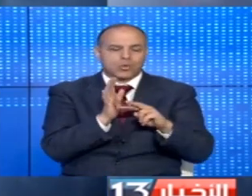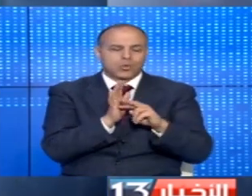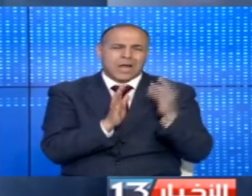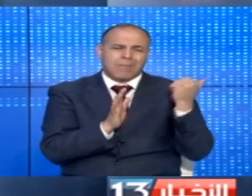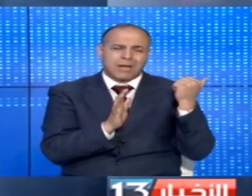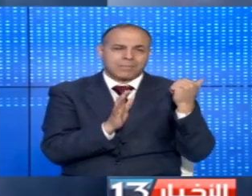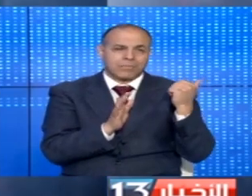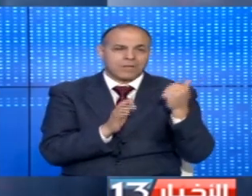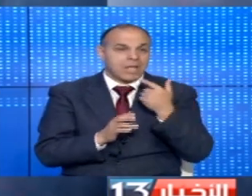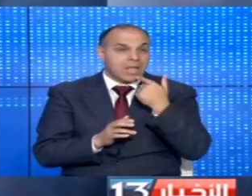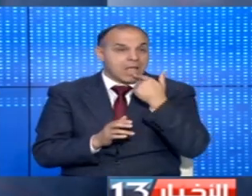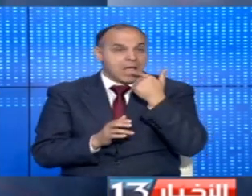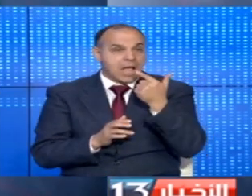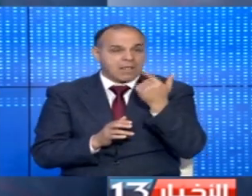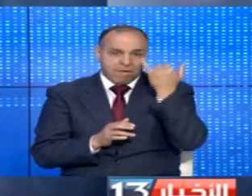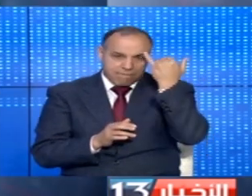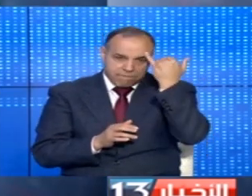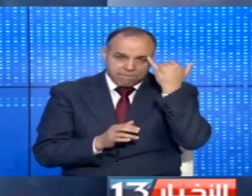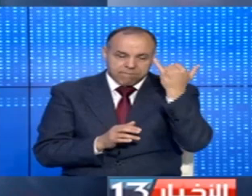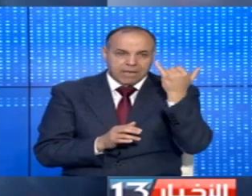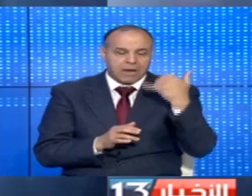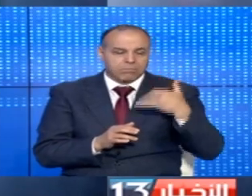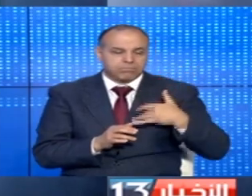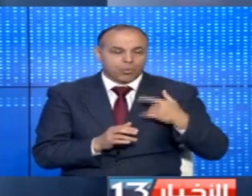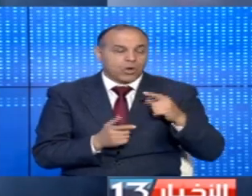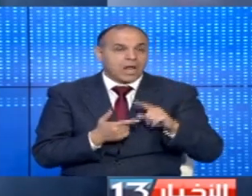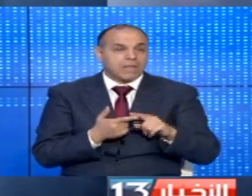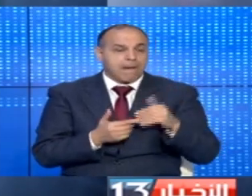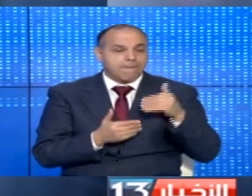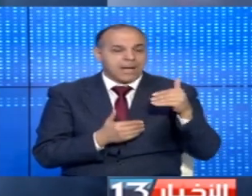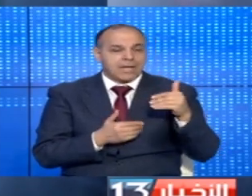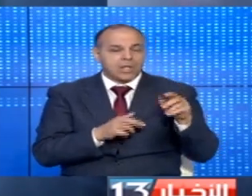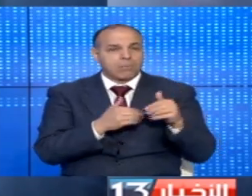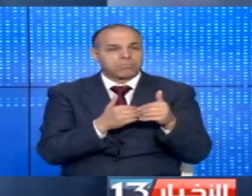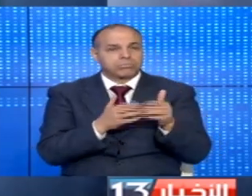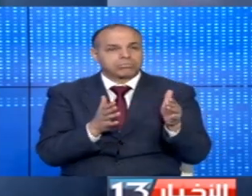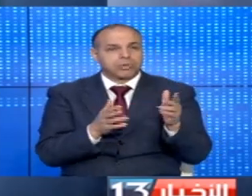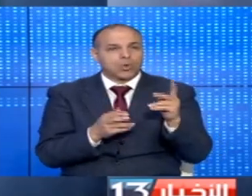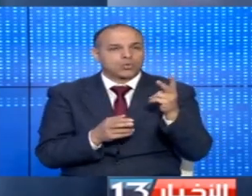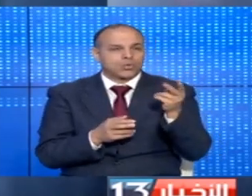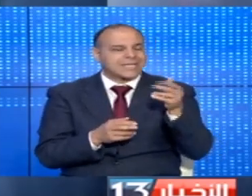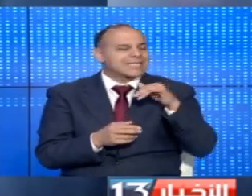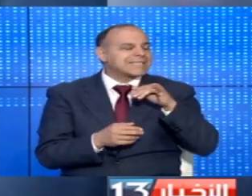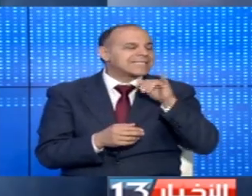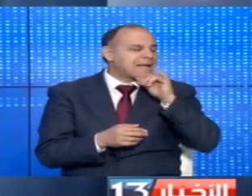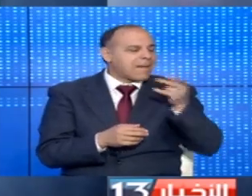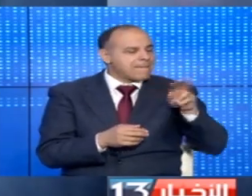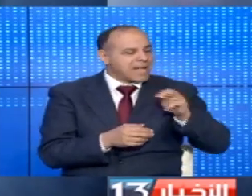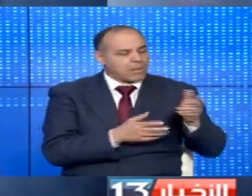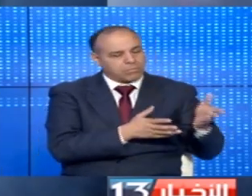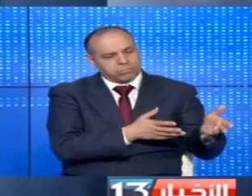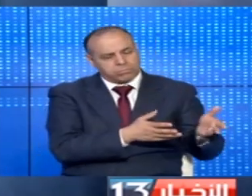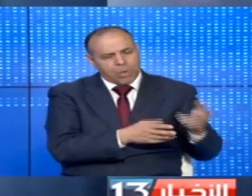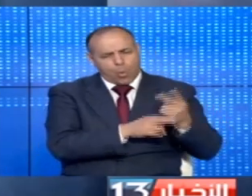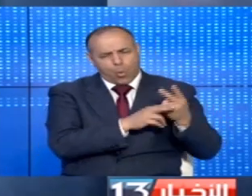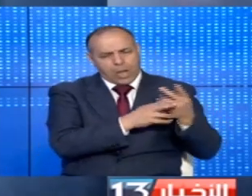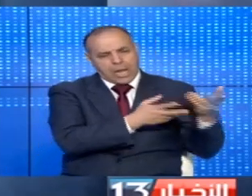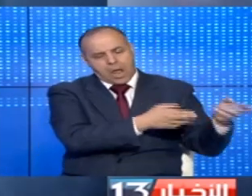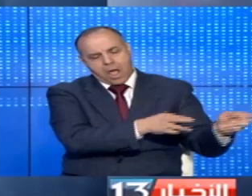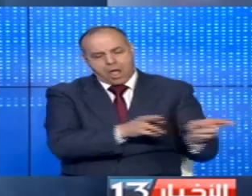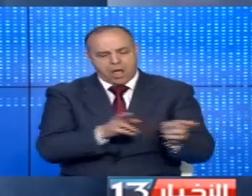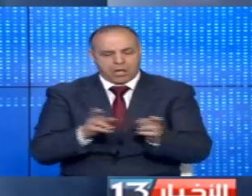فيما وصفته بازمه حسن نوايا بعد اعاده جثه جندي اسرائيلي مفقوده منذ فتره طويله